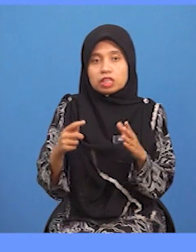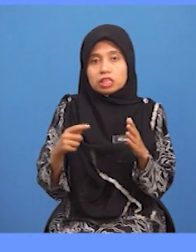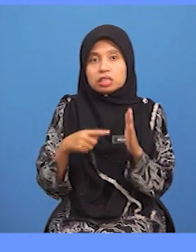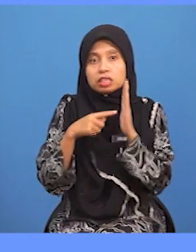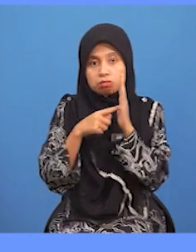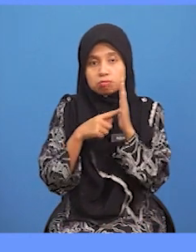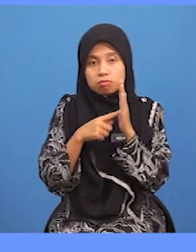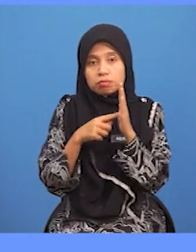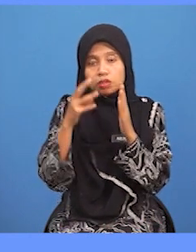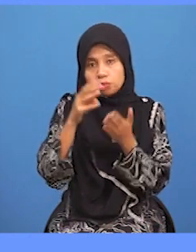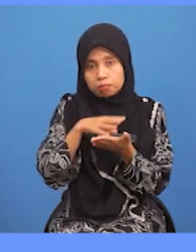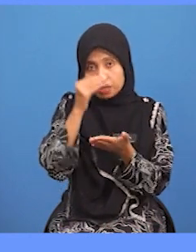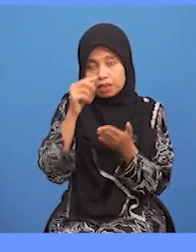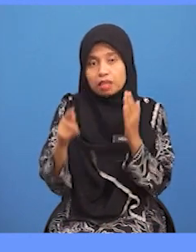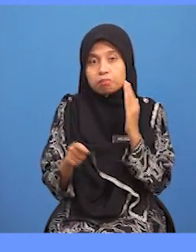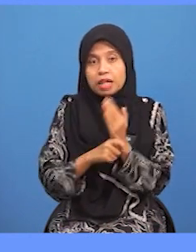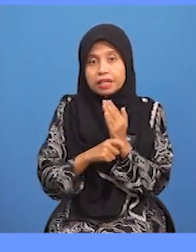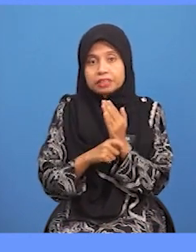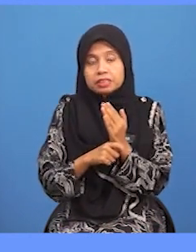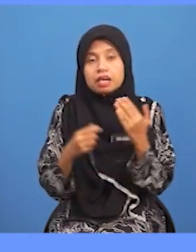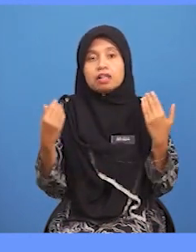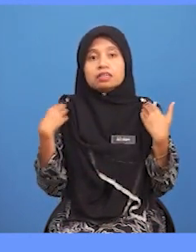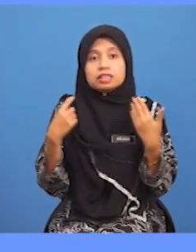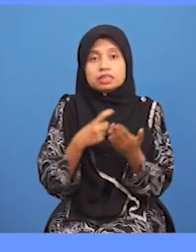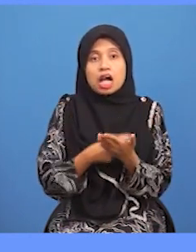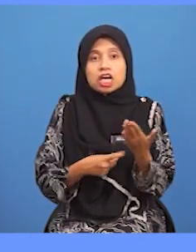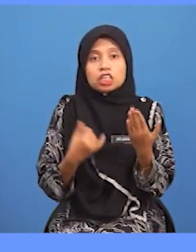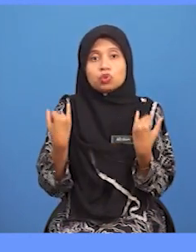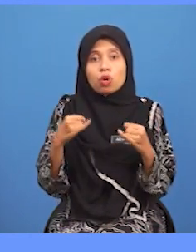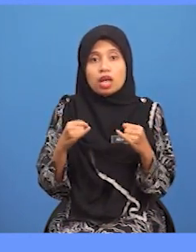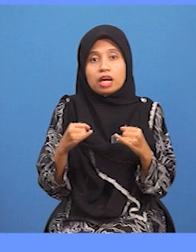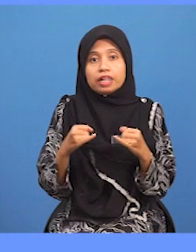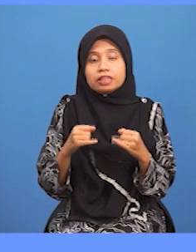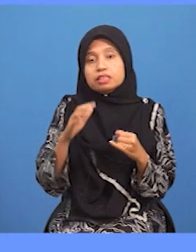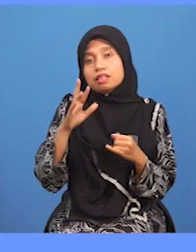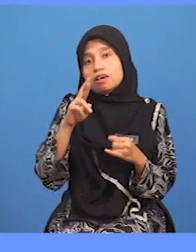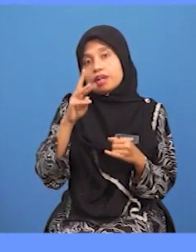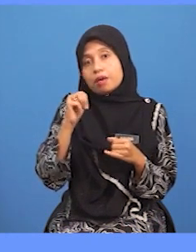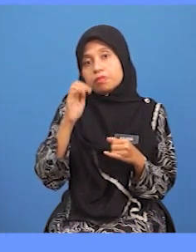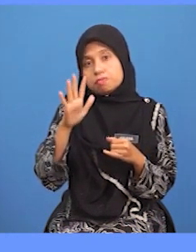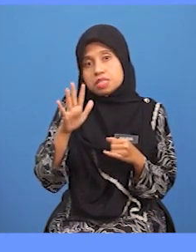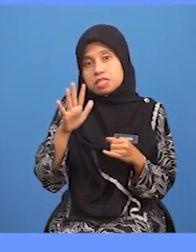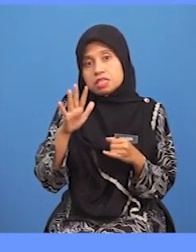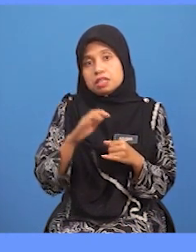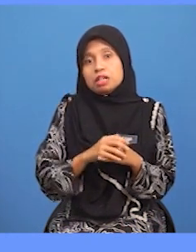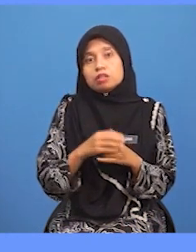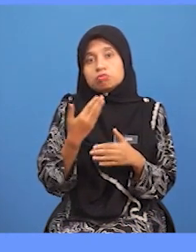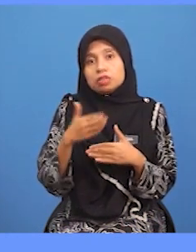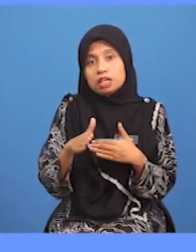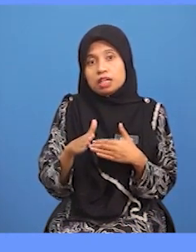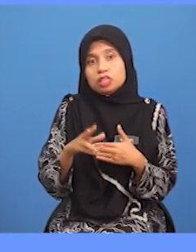membuat pengiraan. Dalam maklumat tambahan, harga jualan seunit ialah RM5, manakala unit pengeluaran